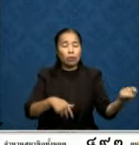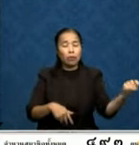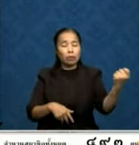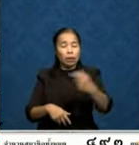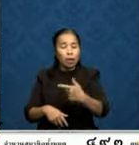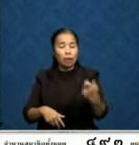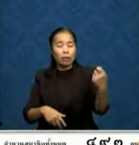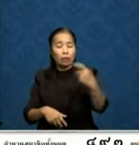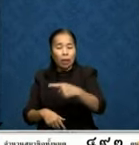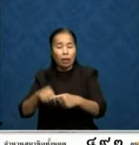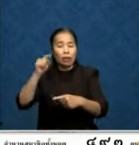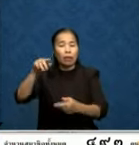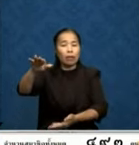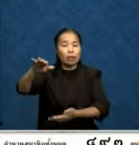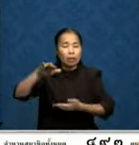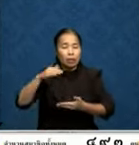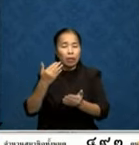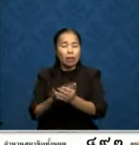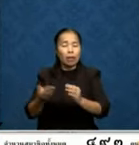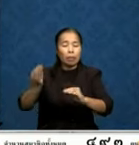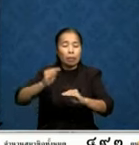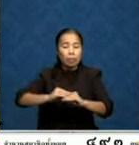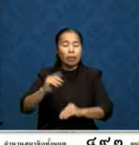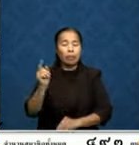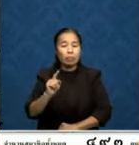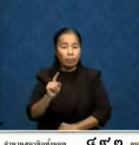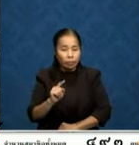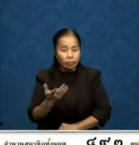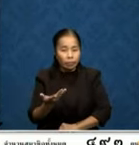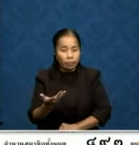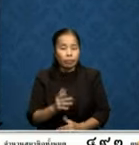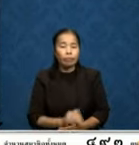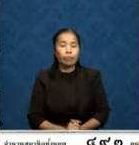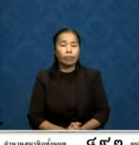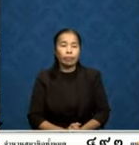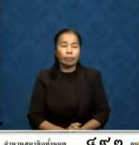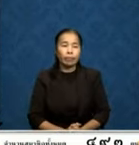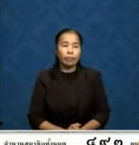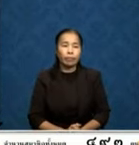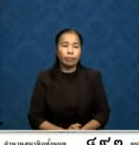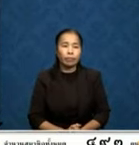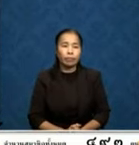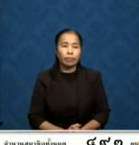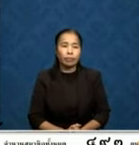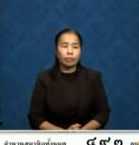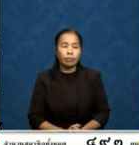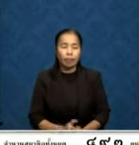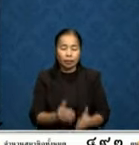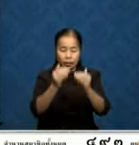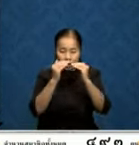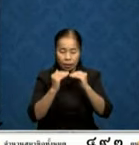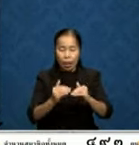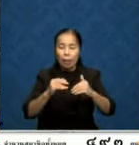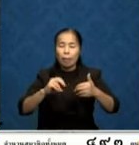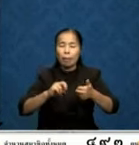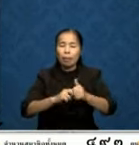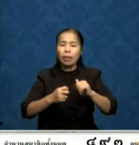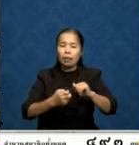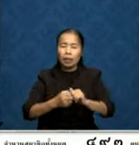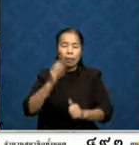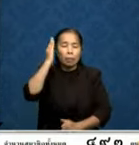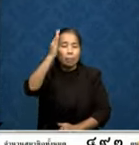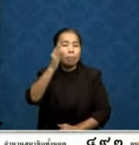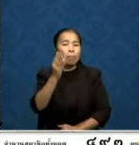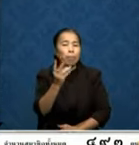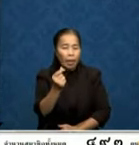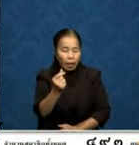าซที่นำเข้าที่แพงกว่ามากขึ้นเท่านั้นนะครับสเต็ปต่อมามันเลยแบบว่าคำถามคือเมื่อไหร่หรือ